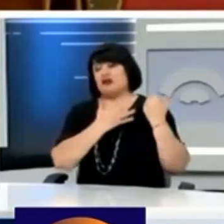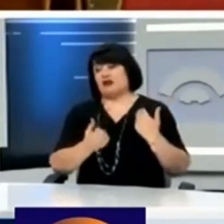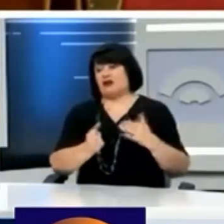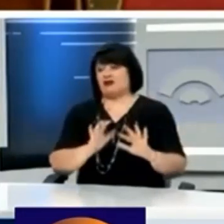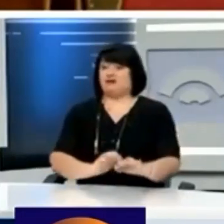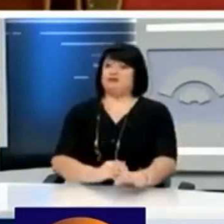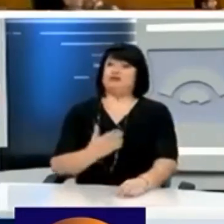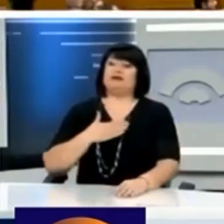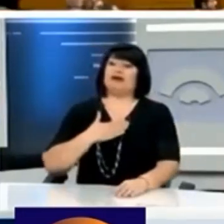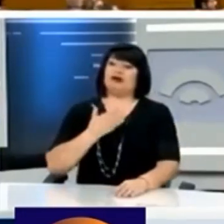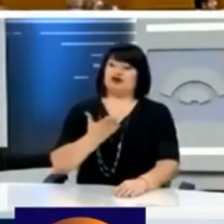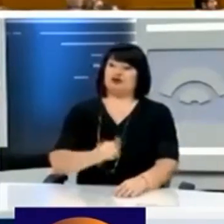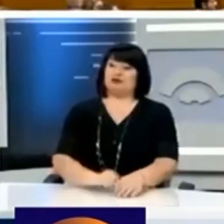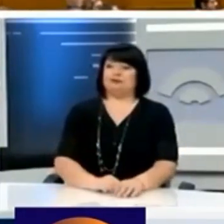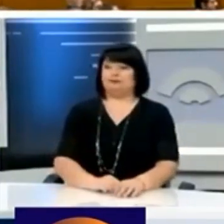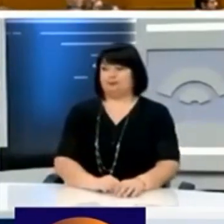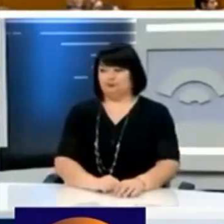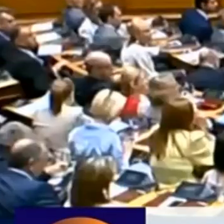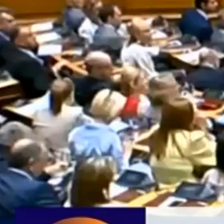Σας ευχαριστώ πολύ.